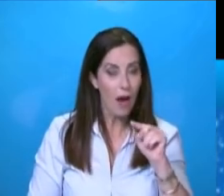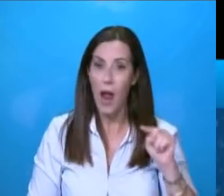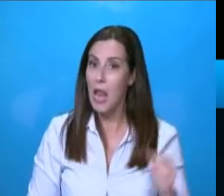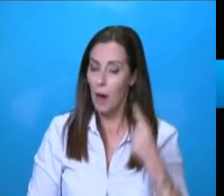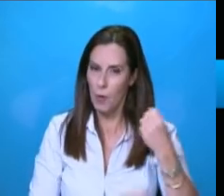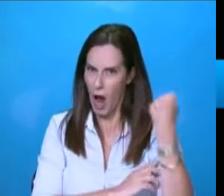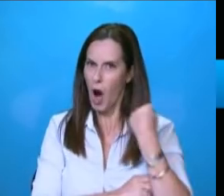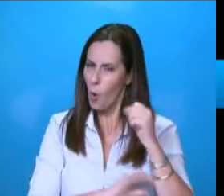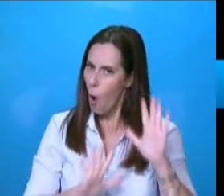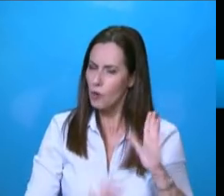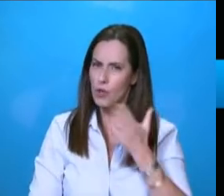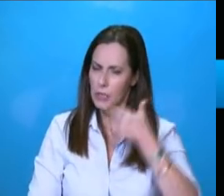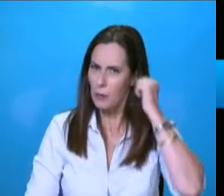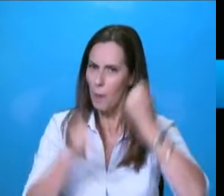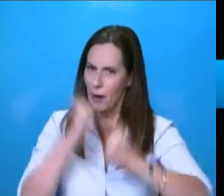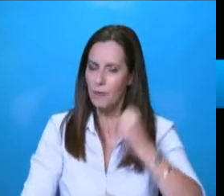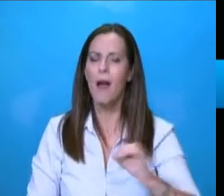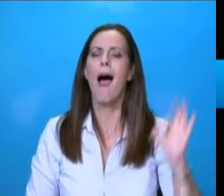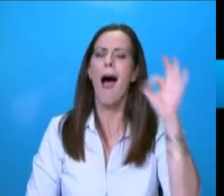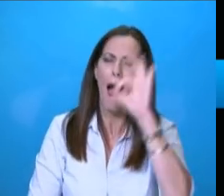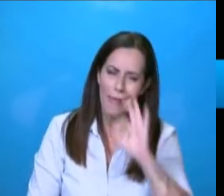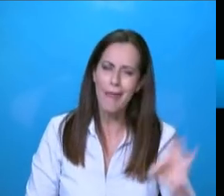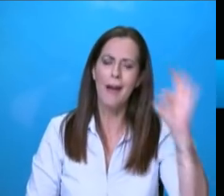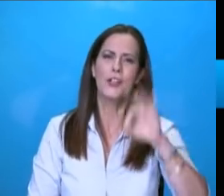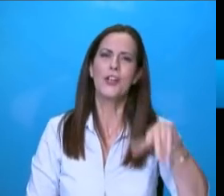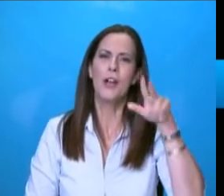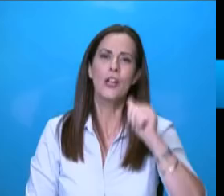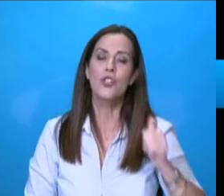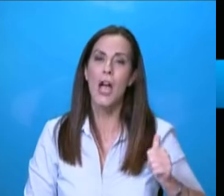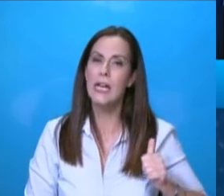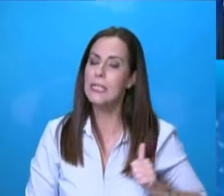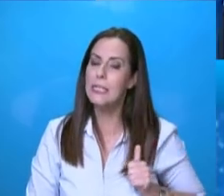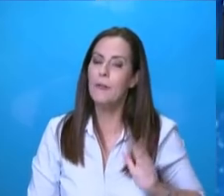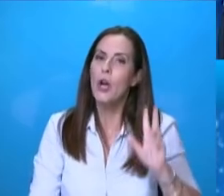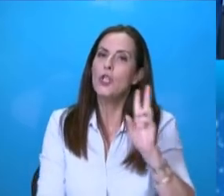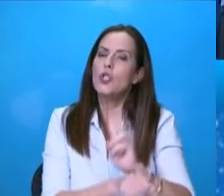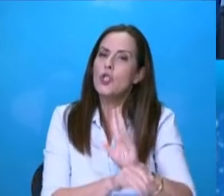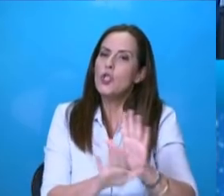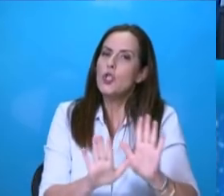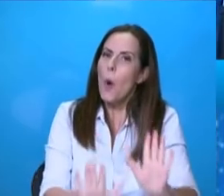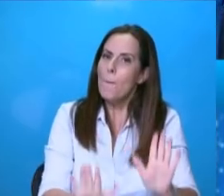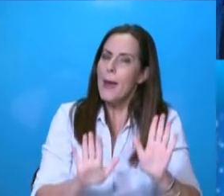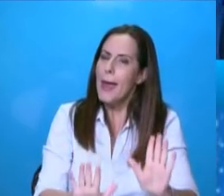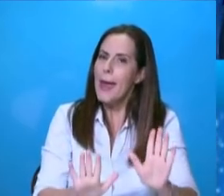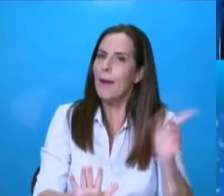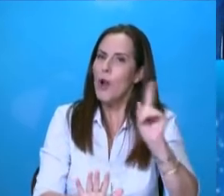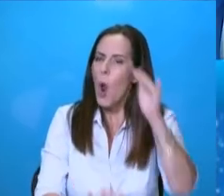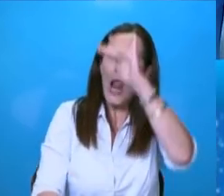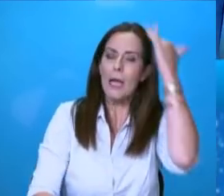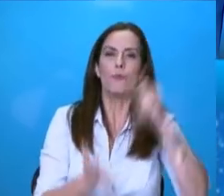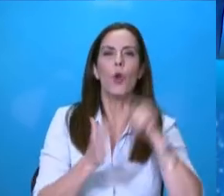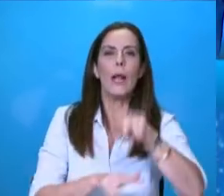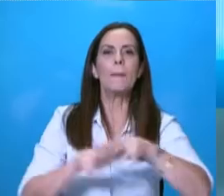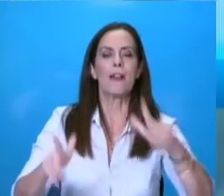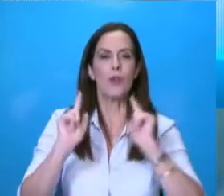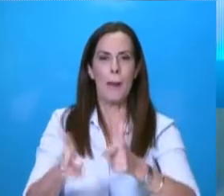העוצמה היחסית גבוהה של התקיפות, עדיין אנחנו רואים שהצבא נזהר לשמור אותן מתחת לרף המלחמה. תודה